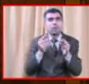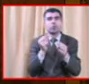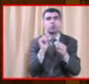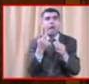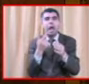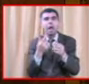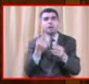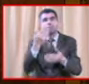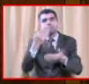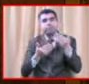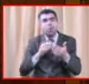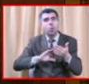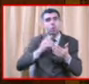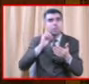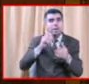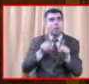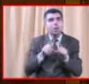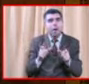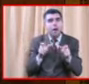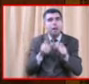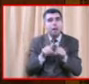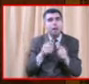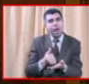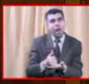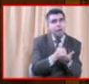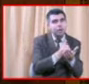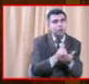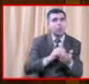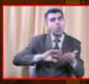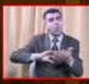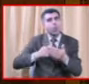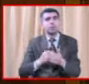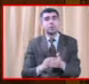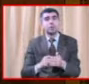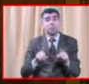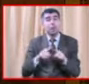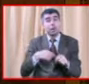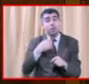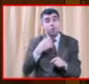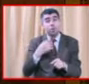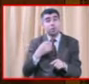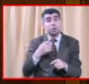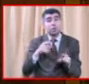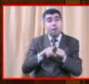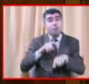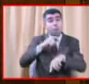الإمكانيات اللي خص تجند باش تعالج هاد الطرق كلها. وهذه مناسبه ربما غادي يكون